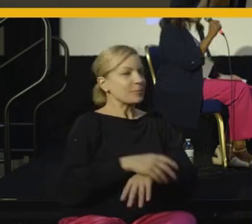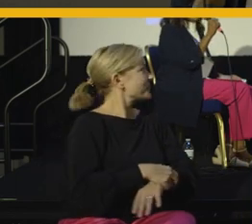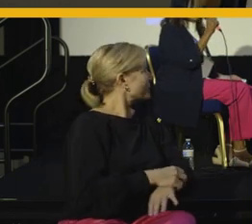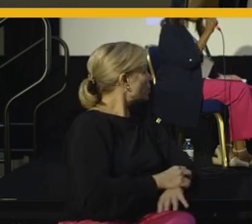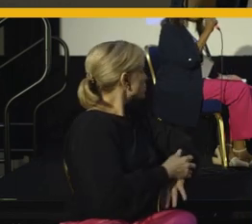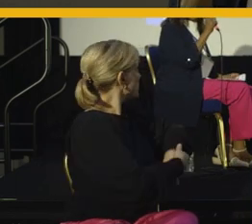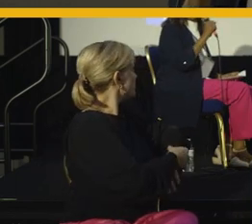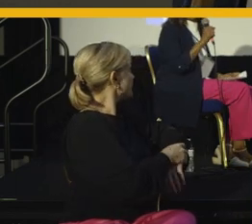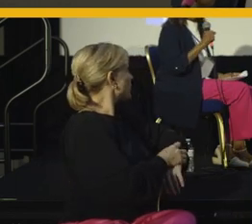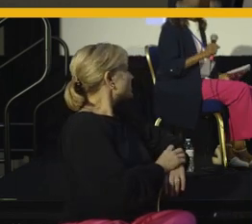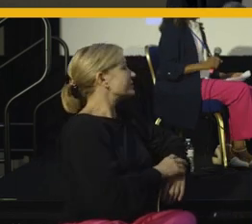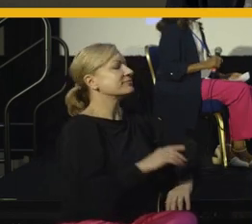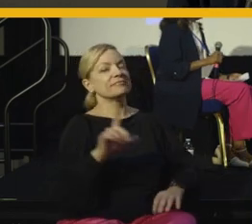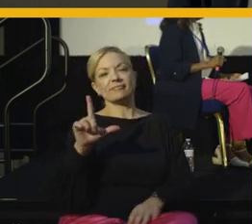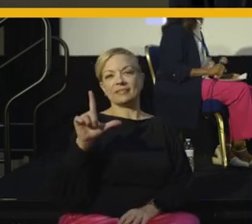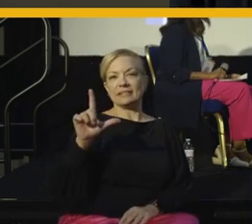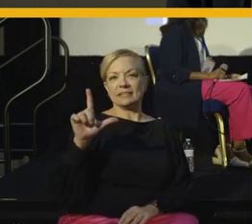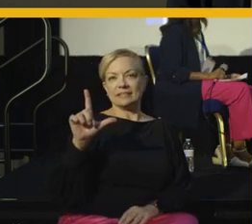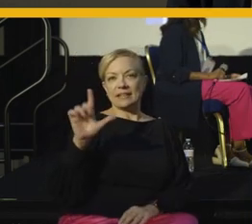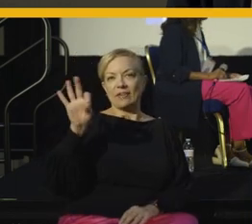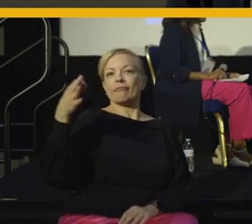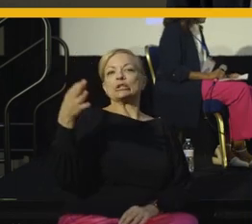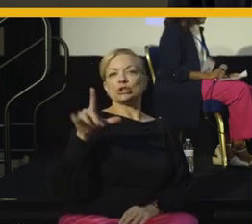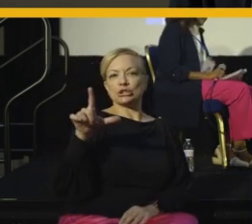I'm sorry? LaVie. Yes. Yes.